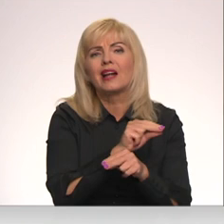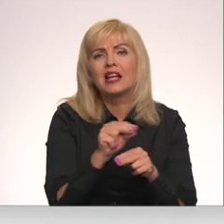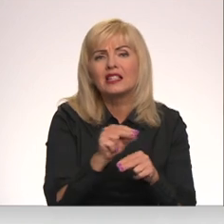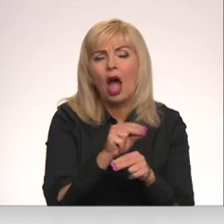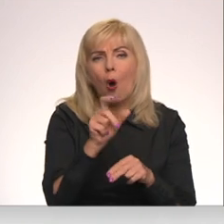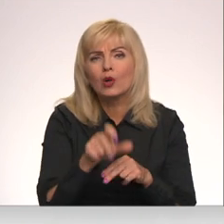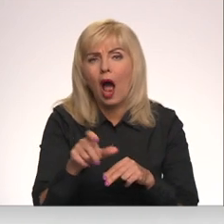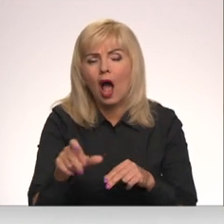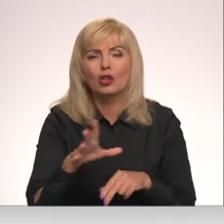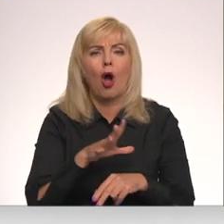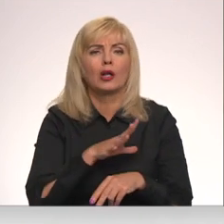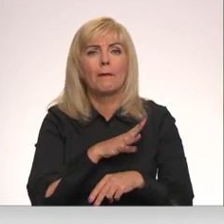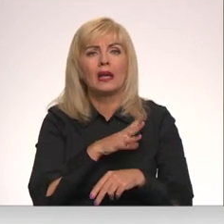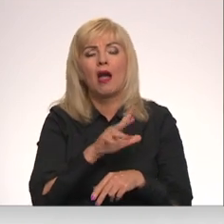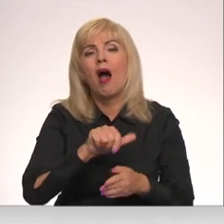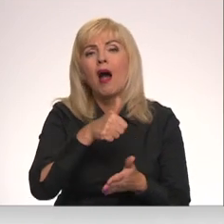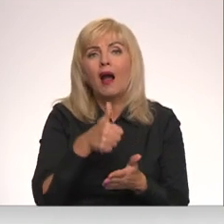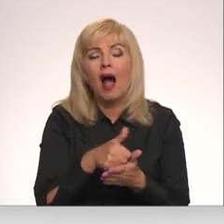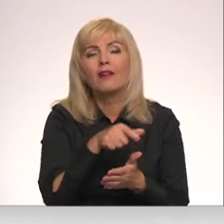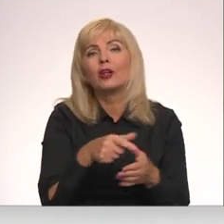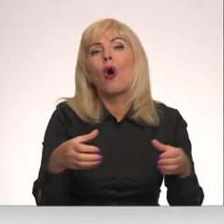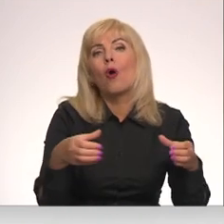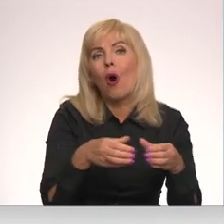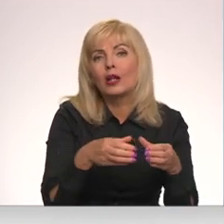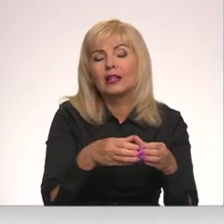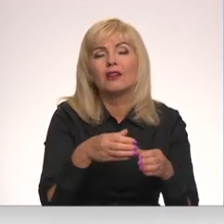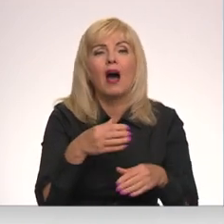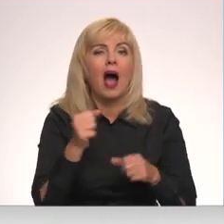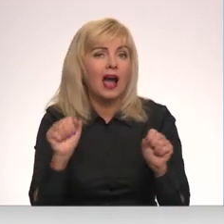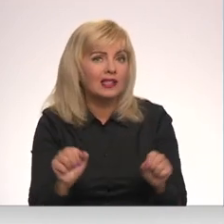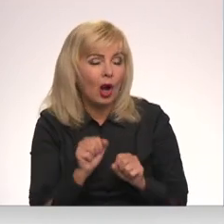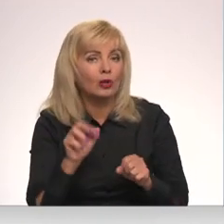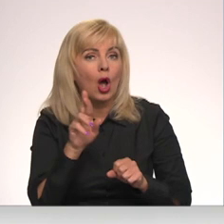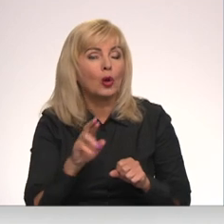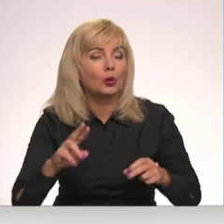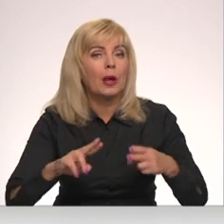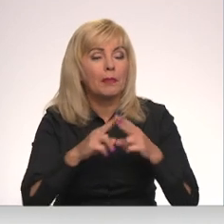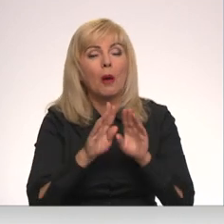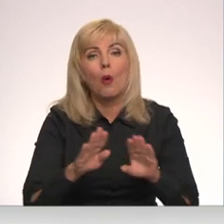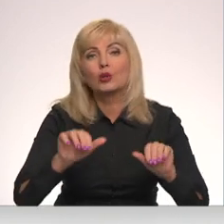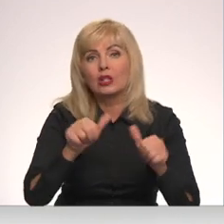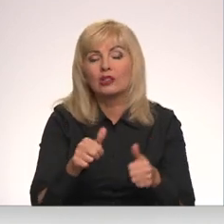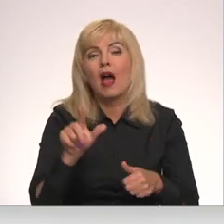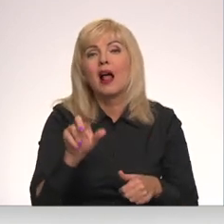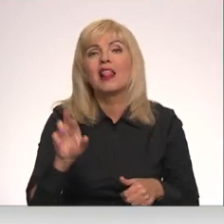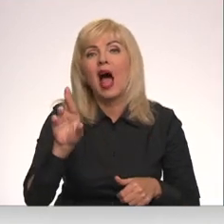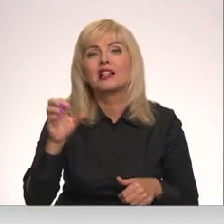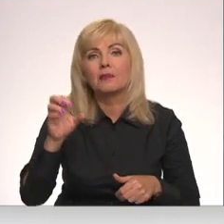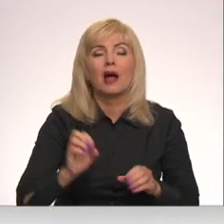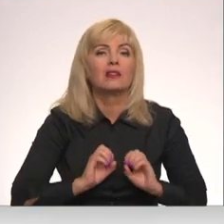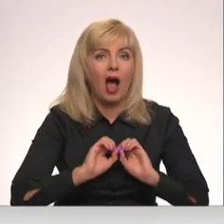un pats galvenais viss tā kolektīva aizrautība. Rundāls pils muzeja izveidēja Imants Lansmanis